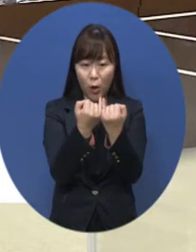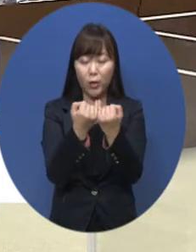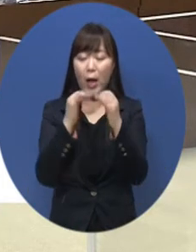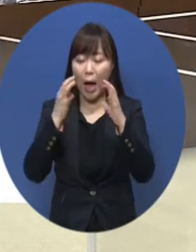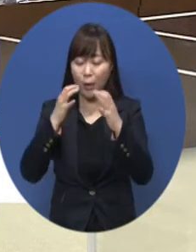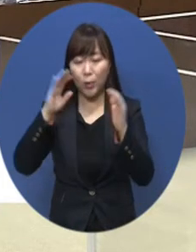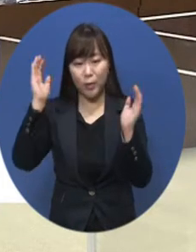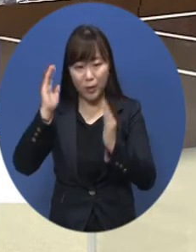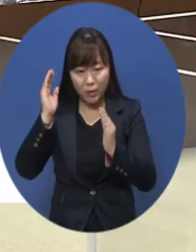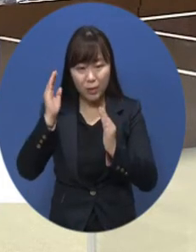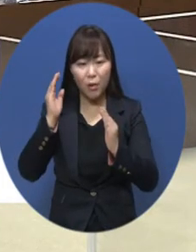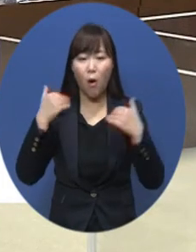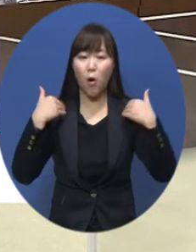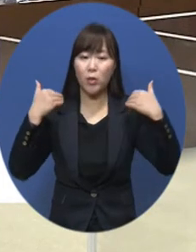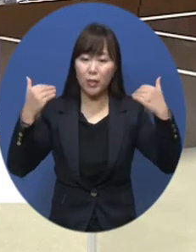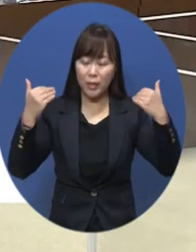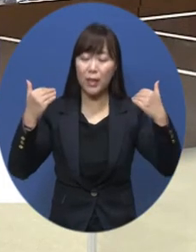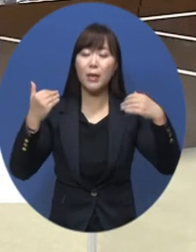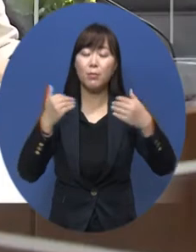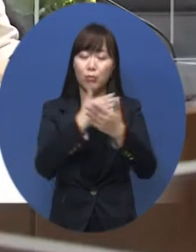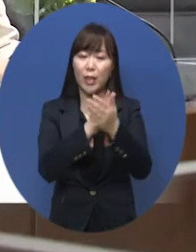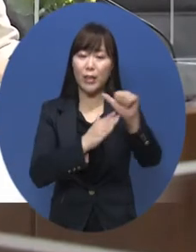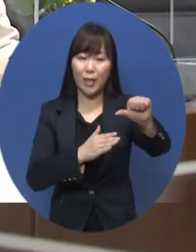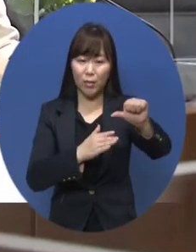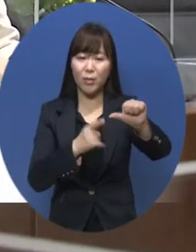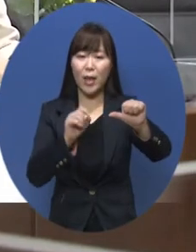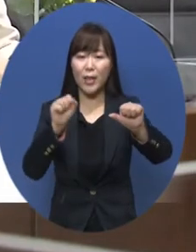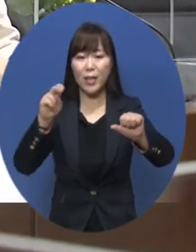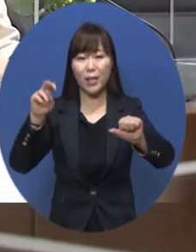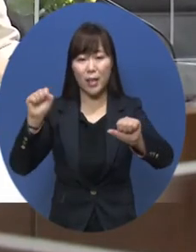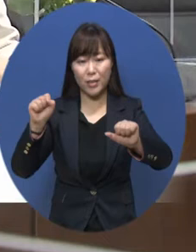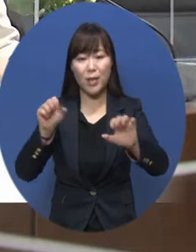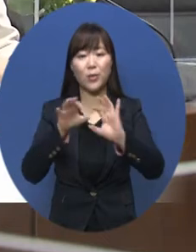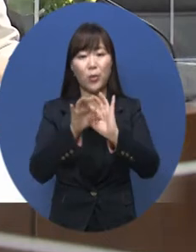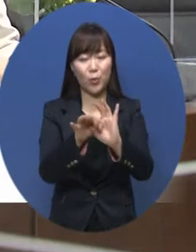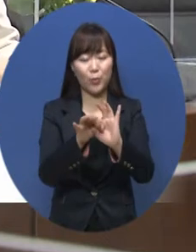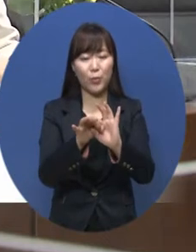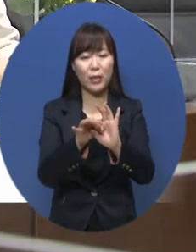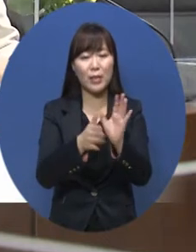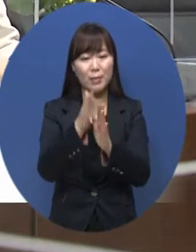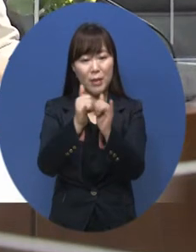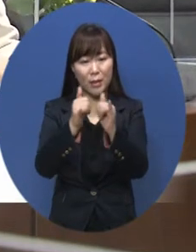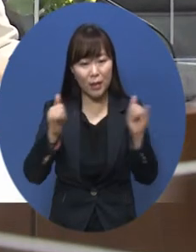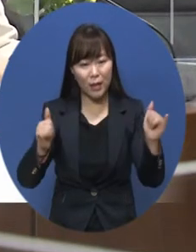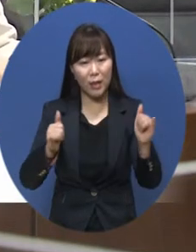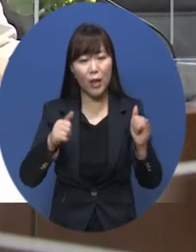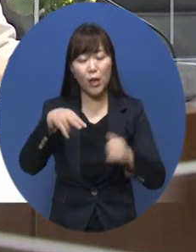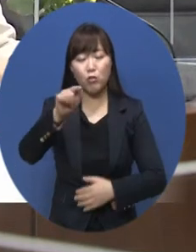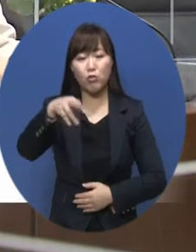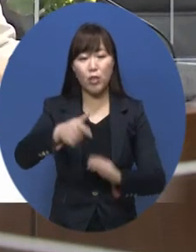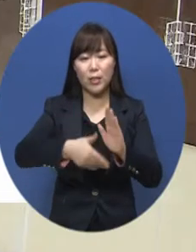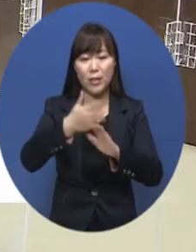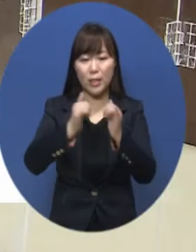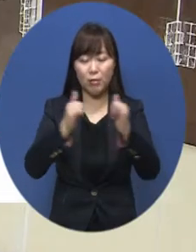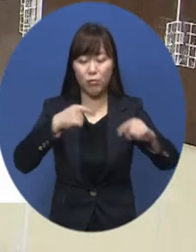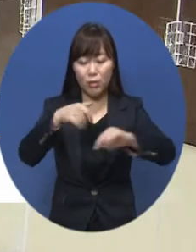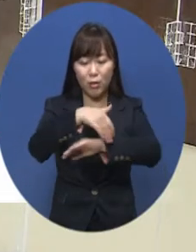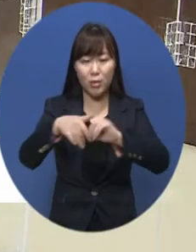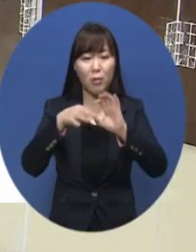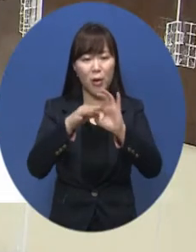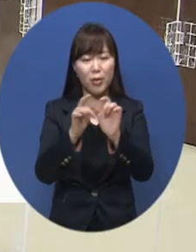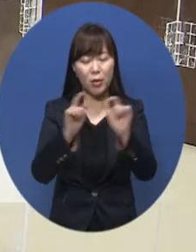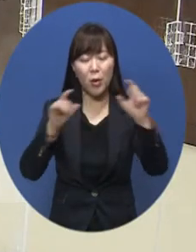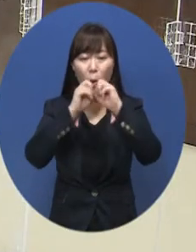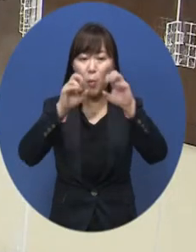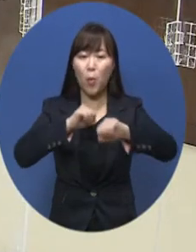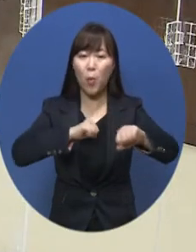아동, 청소년, 어르신 등 5개 분야로 SNS를 통해 시민들에게 순천시 인구 정책과 관련된 다양한